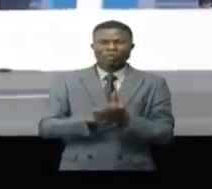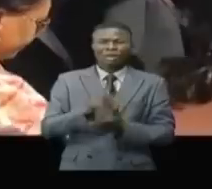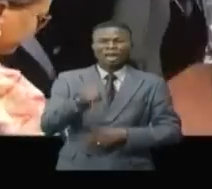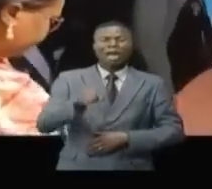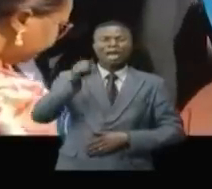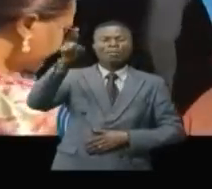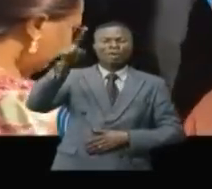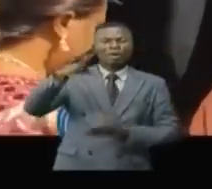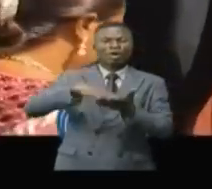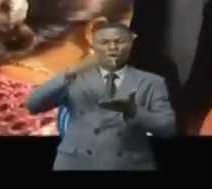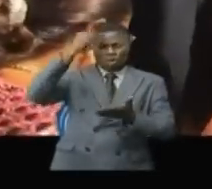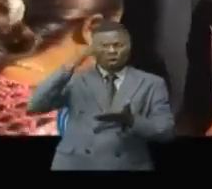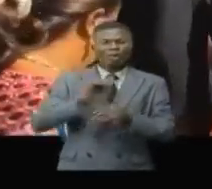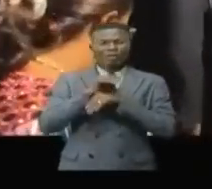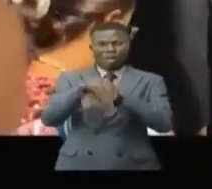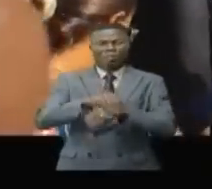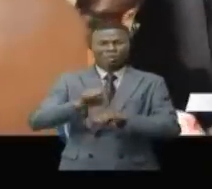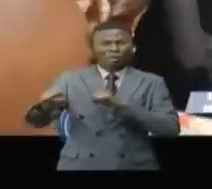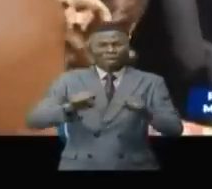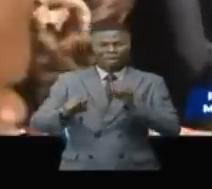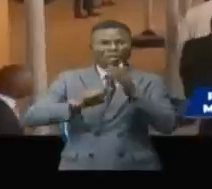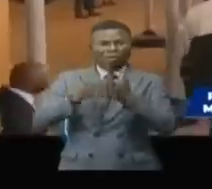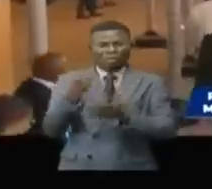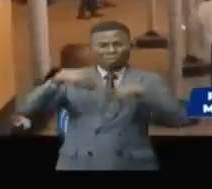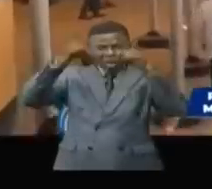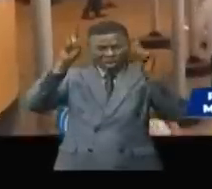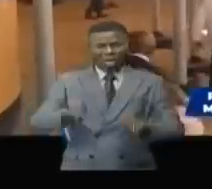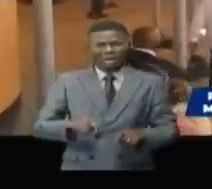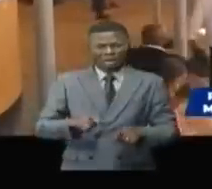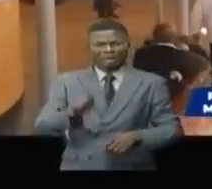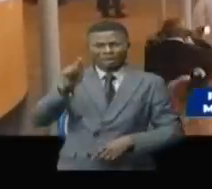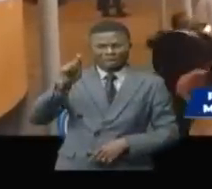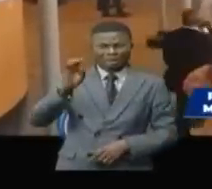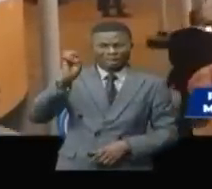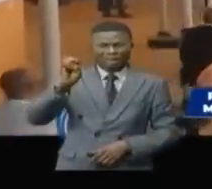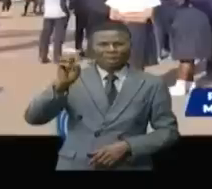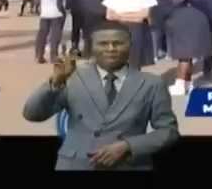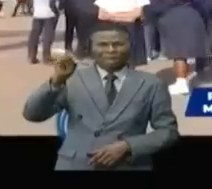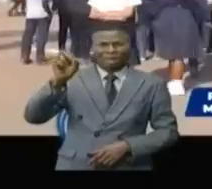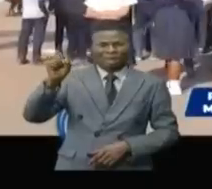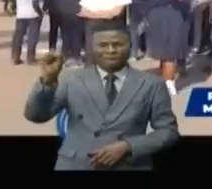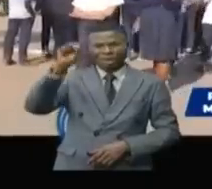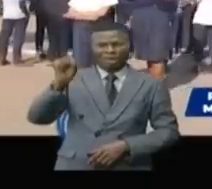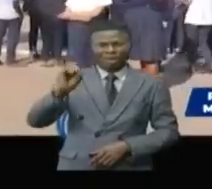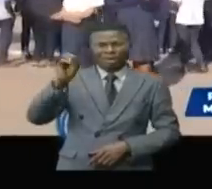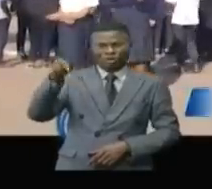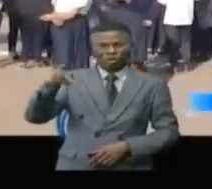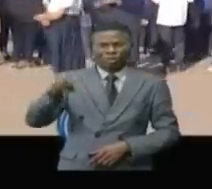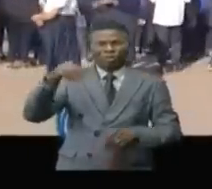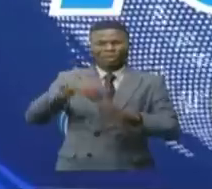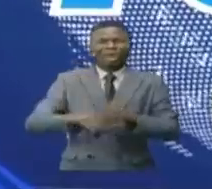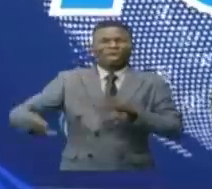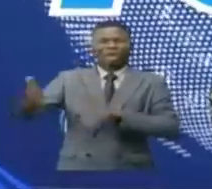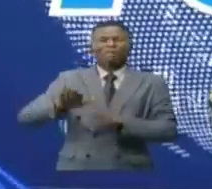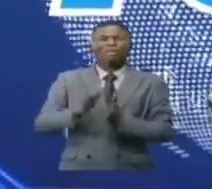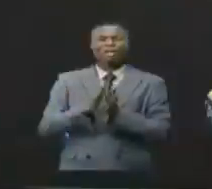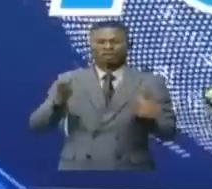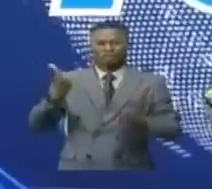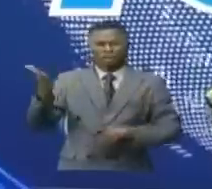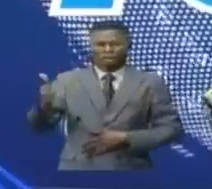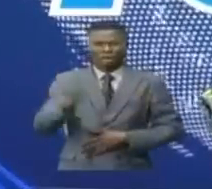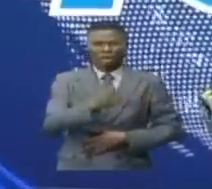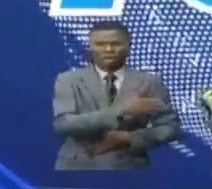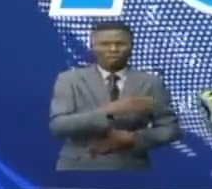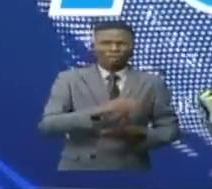d'élèves participent à cette première édition du TENASOSP à travers la République démocratique du Congo. Et